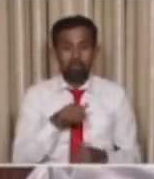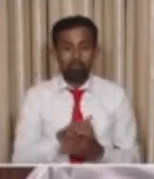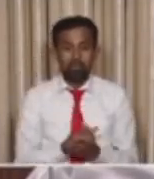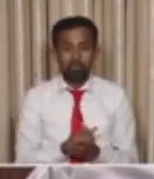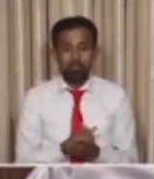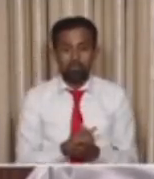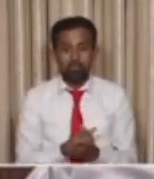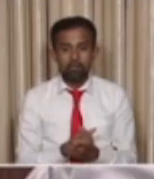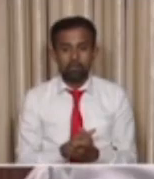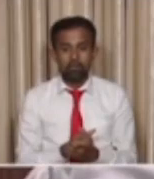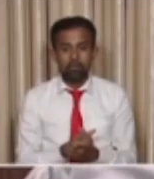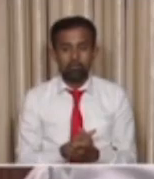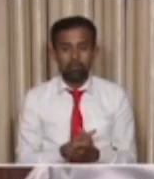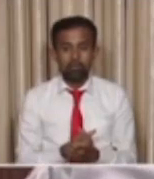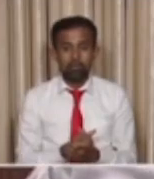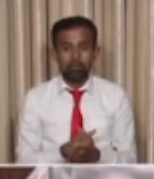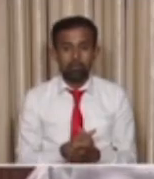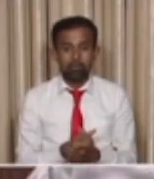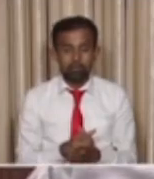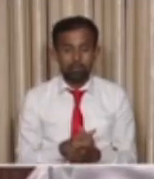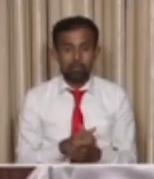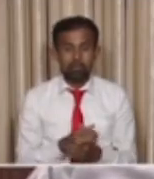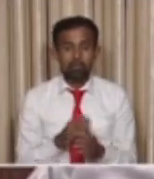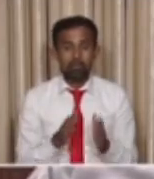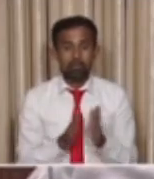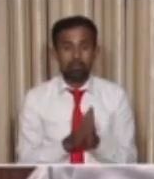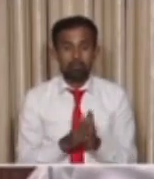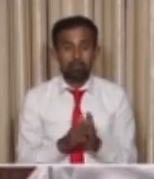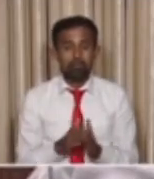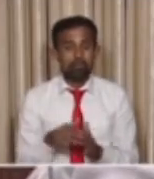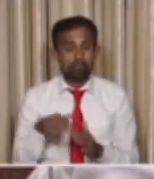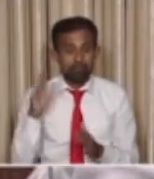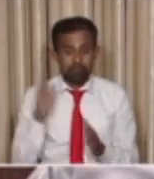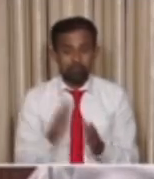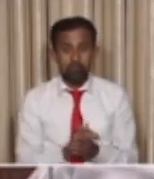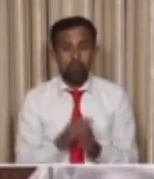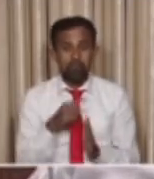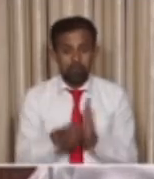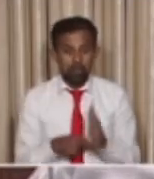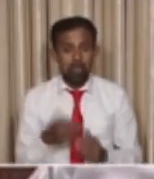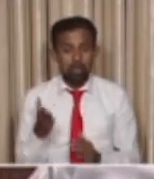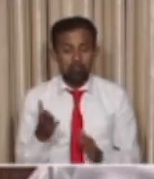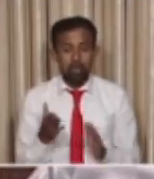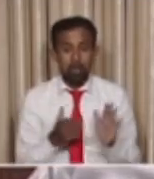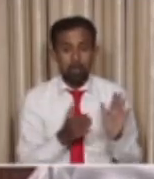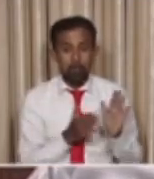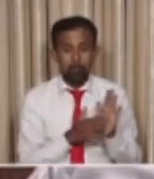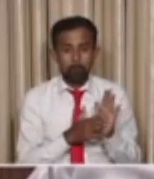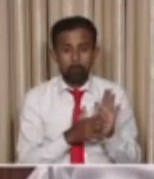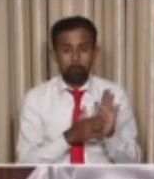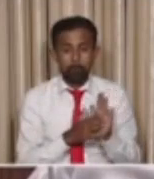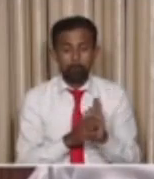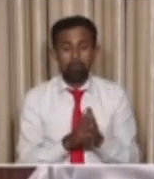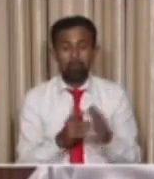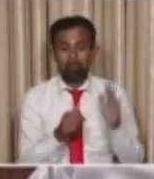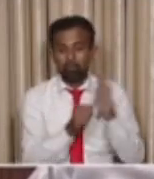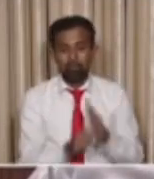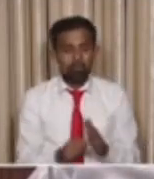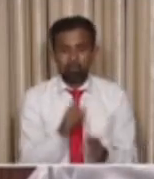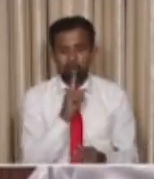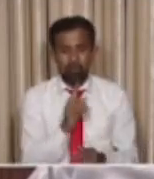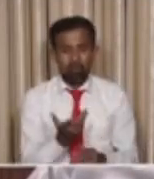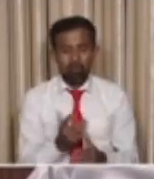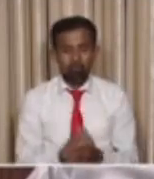අර මහාවංශය යට වෙච්ච ඉතිහාසයක් අපේ රටේ තියෙනවා. මේ මහාවංශය අගරු කරනවත් මහාවංශය දෙවෙනි කරනවත් කාරණාව